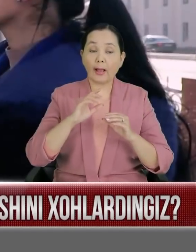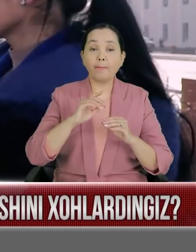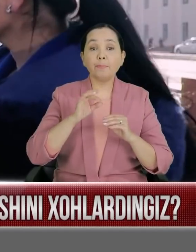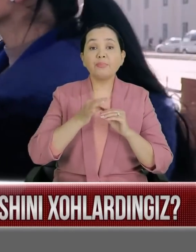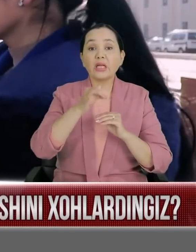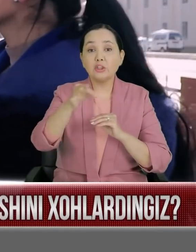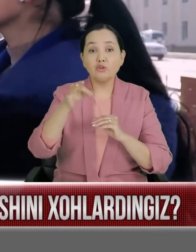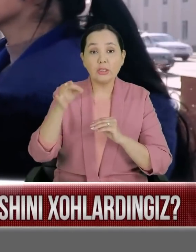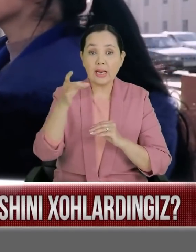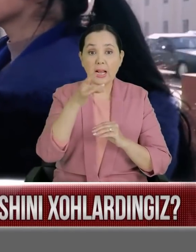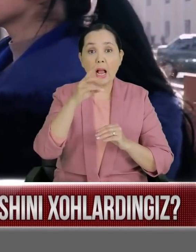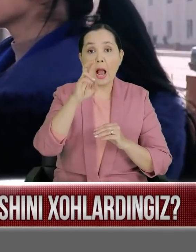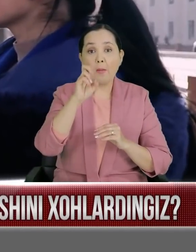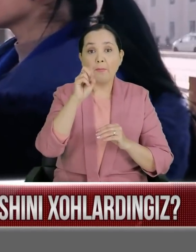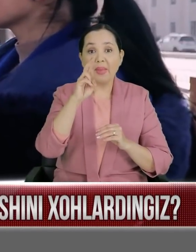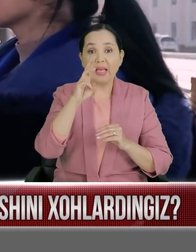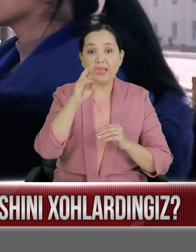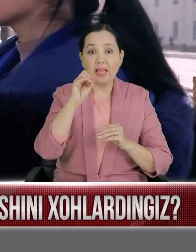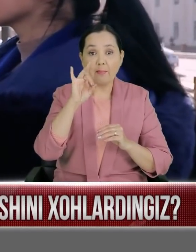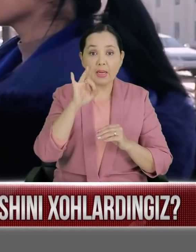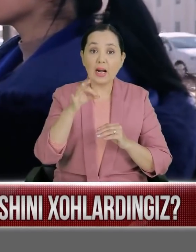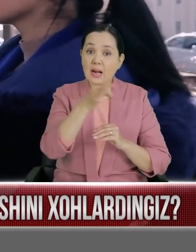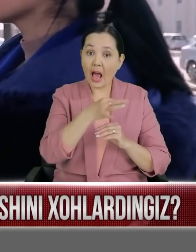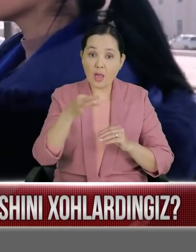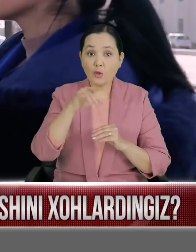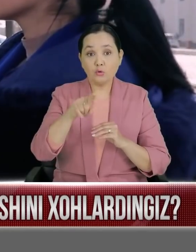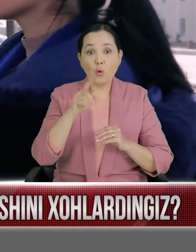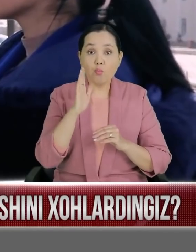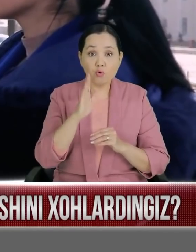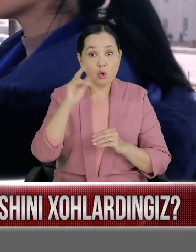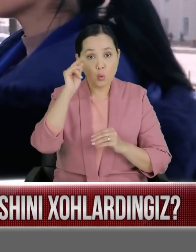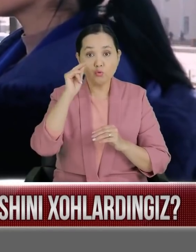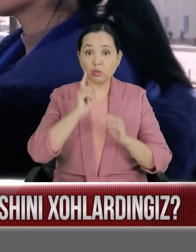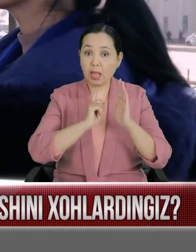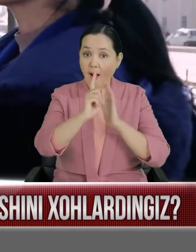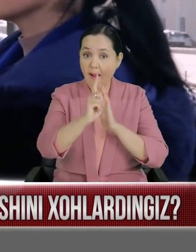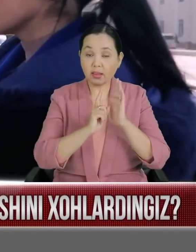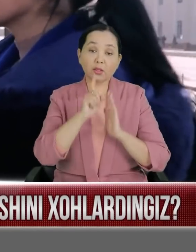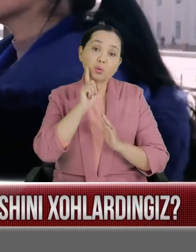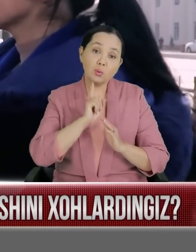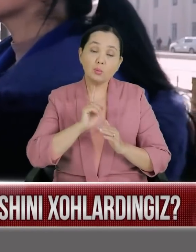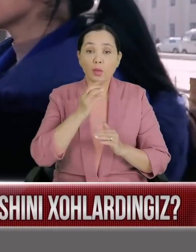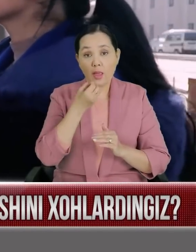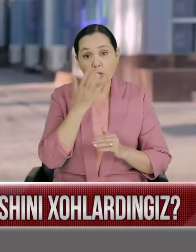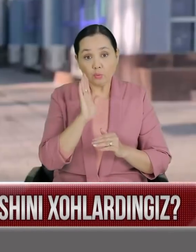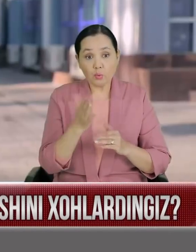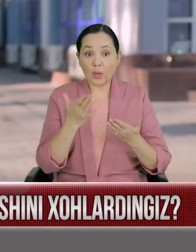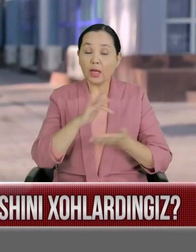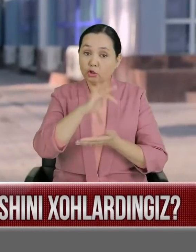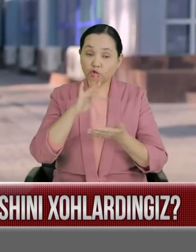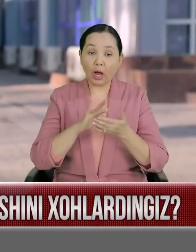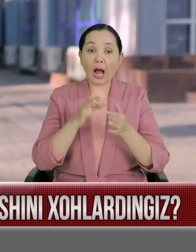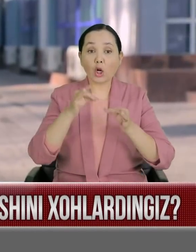Chetroq rayonlarga da, mana Bektemirskiy bor, yana boshqalari bor. O'shalarga bo'lsa o'qishga qatnashlari bor, yaxshiroq bo'lsa kerak.